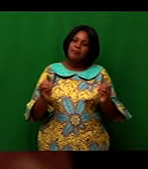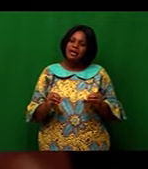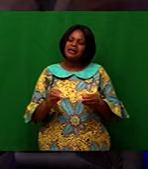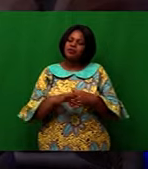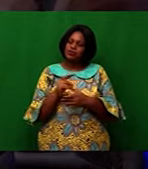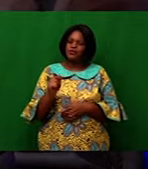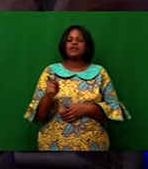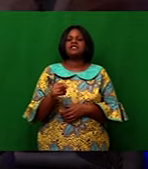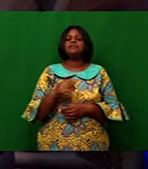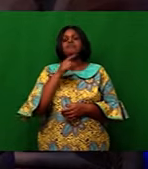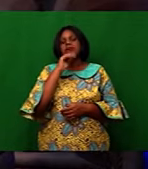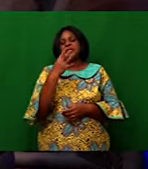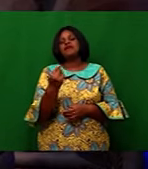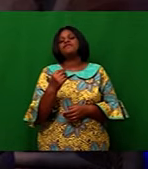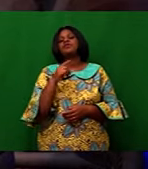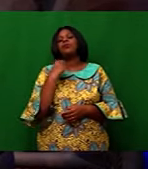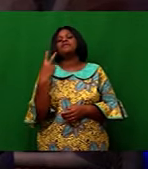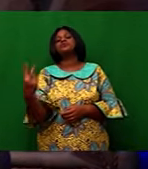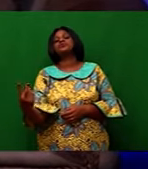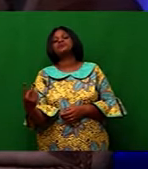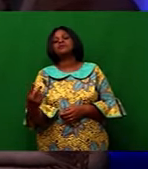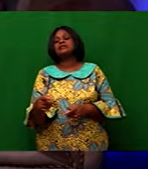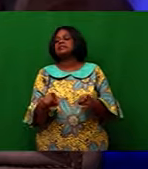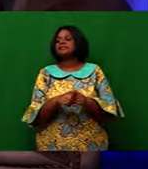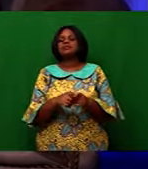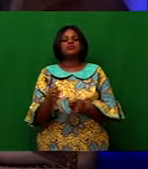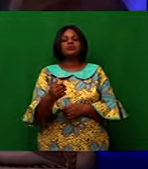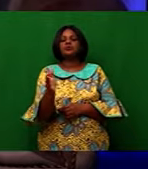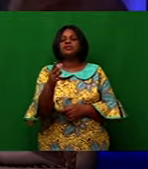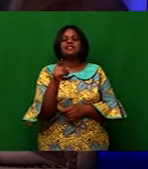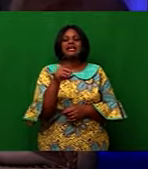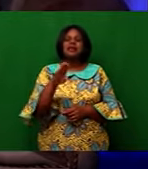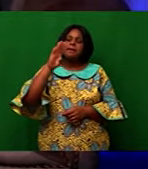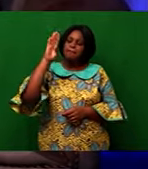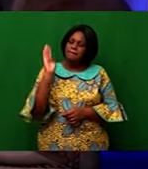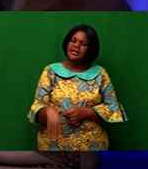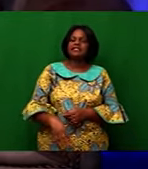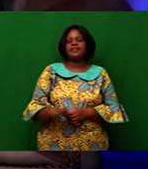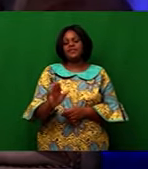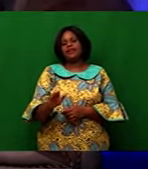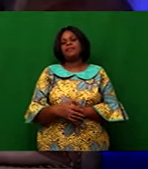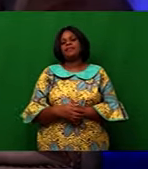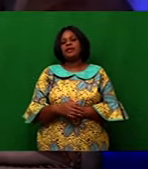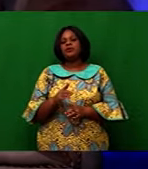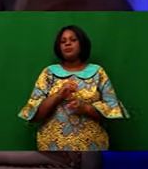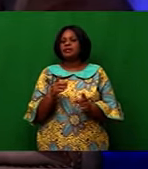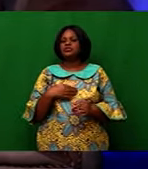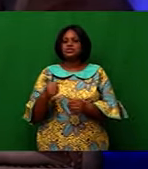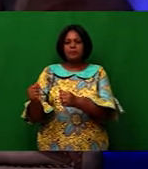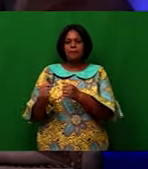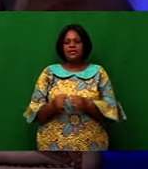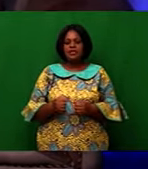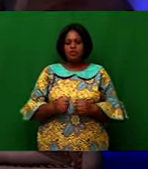nekuda kweizvozvozvo Mashoko makukuta ari kutaurwa nemuroro wechidiki. Barika rakashata, hapana rakanaka. Isusu kurudziro ndeyekuti haikonai kuunza